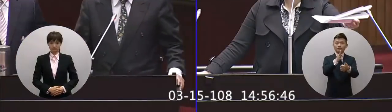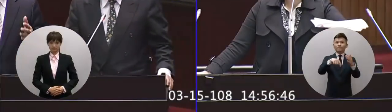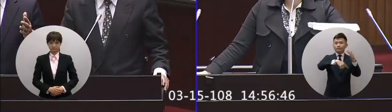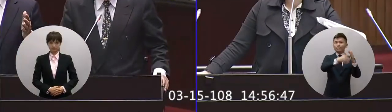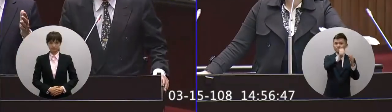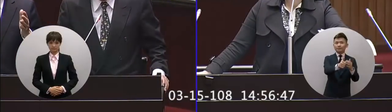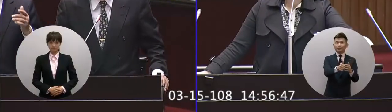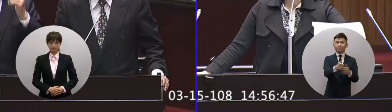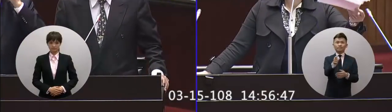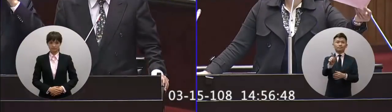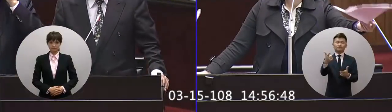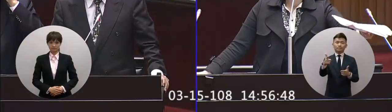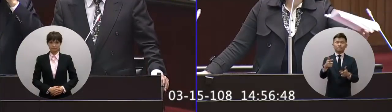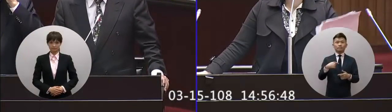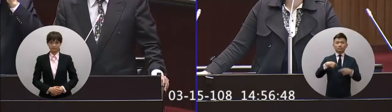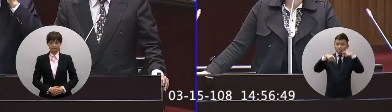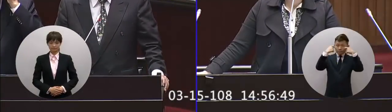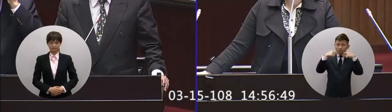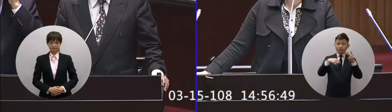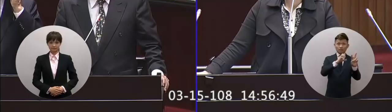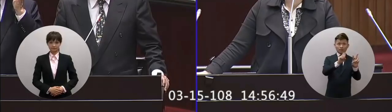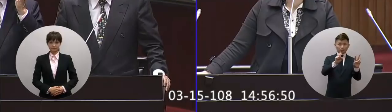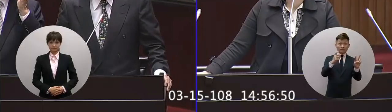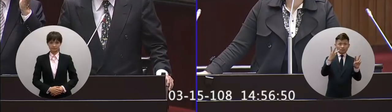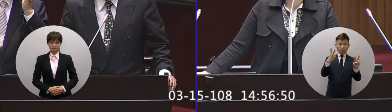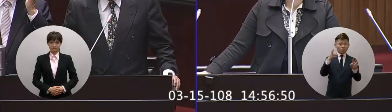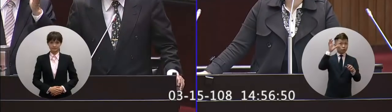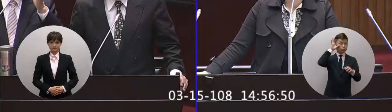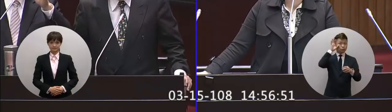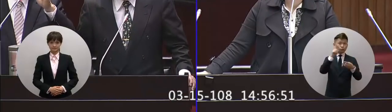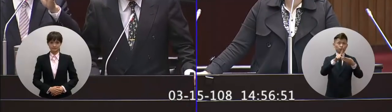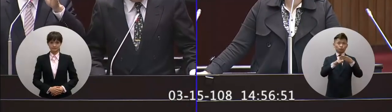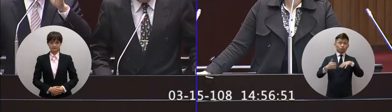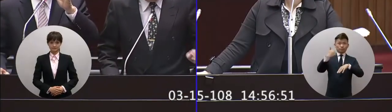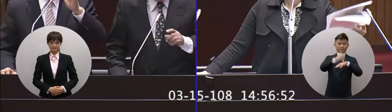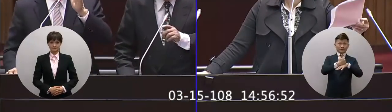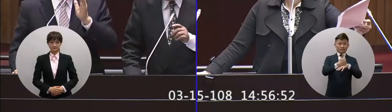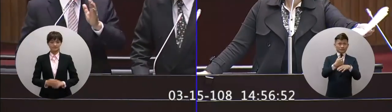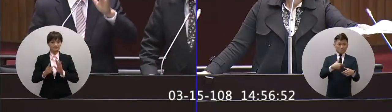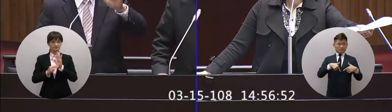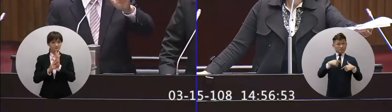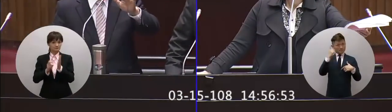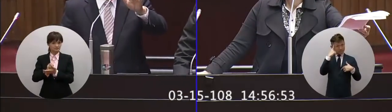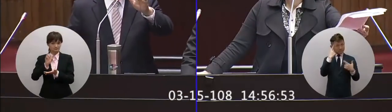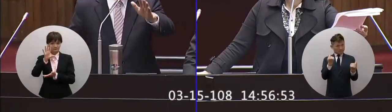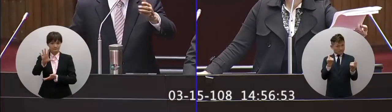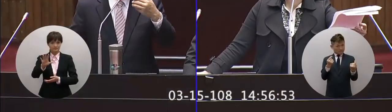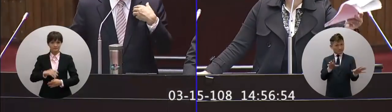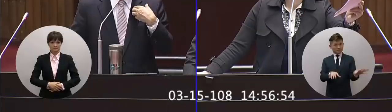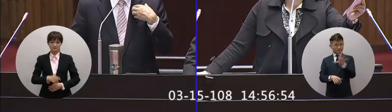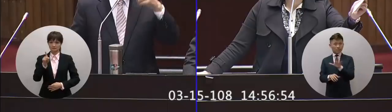长，因为我想要知道2013年的苏主席还在不在啊？ 不是， 跟委员报告， 委员，我